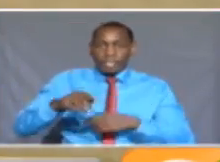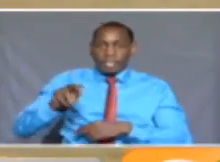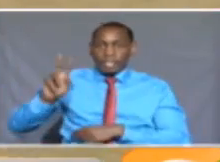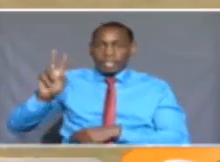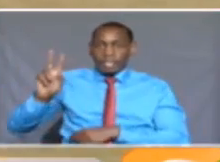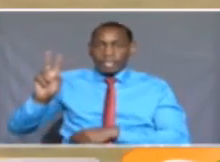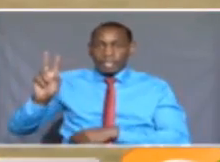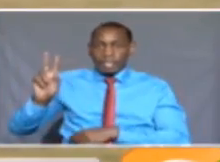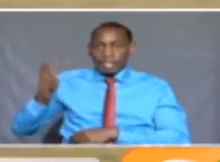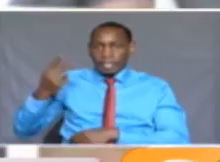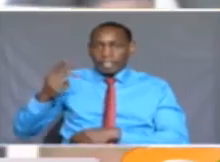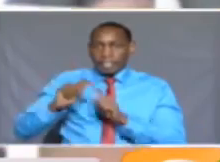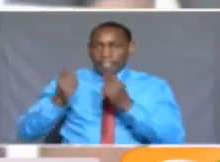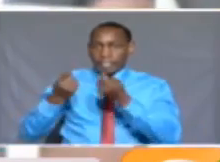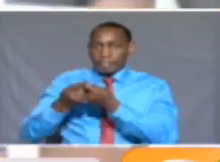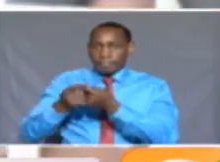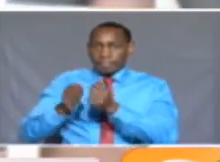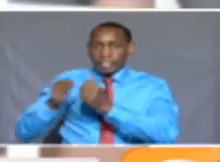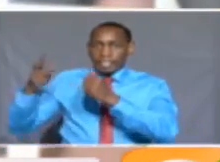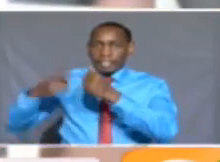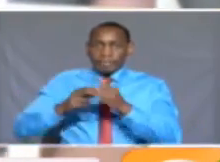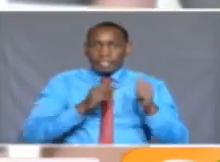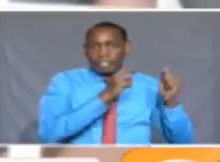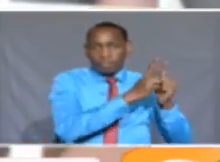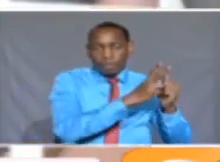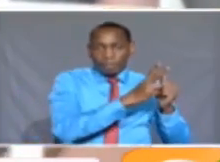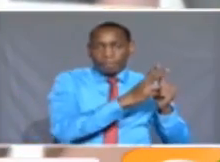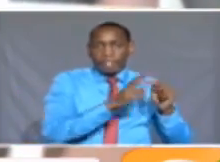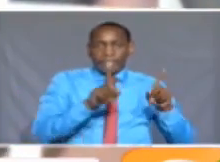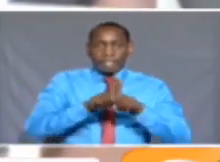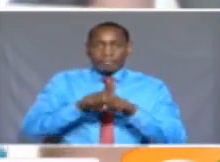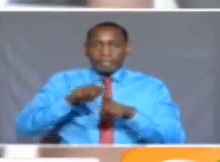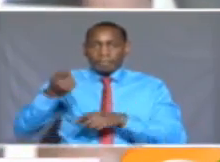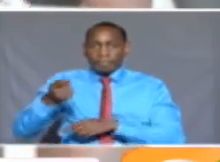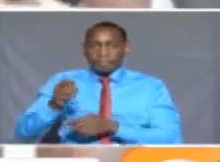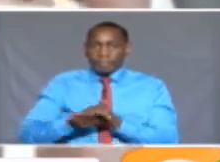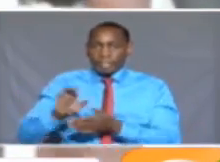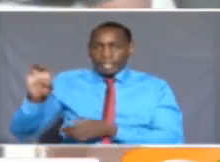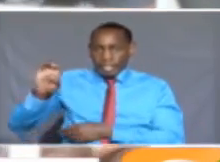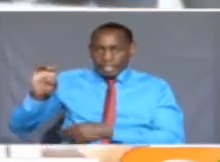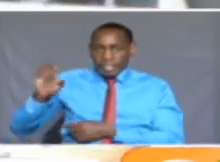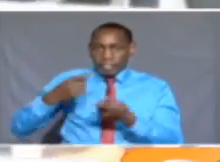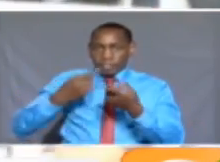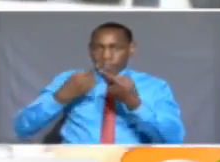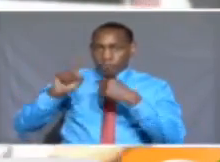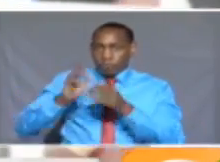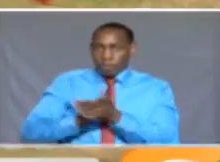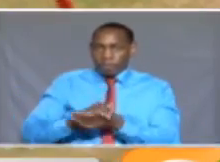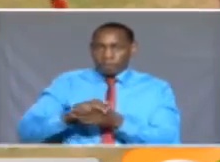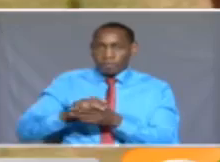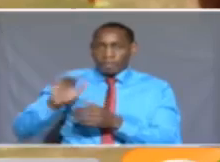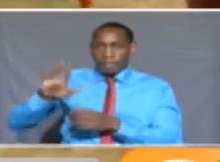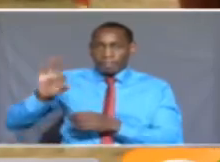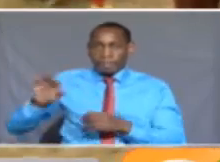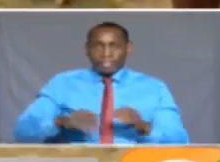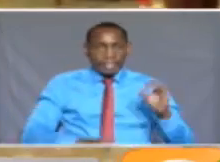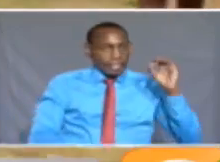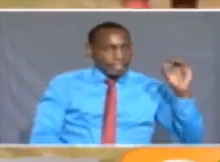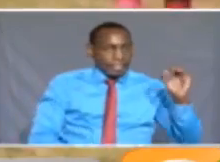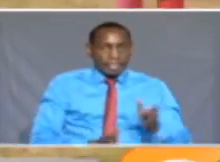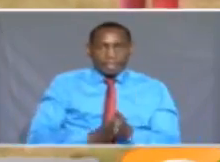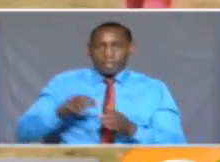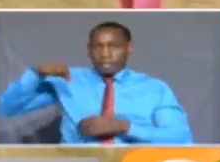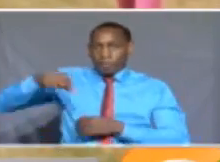Harlequins kwa mabao 17-12 na kuwamimina Egerton kwa alama 53 kwa nunge.